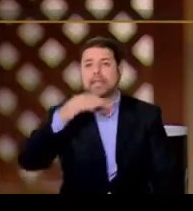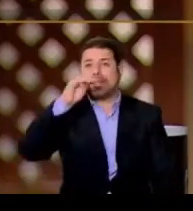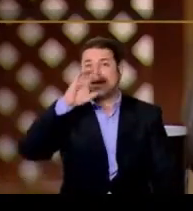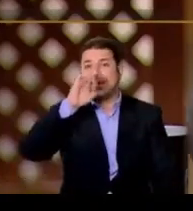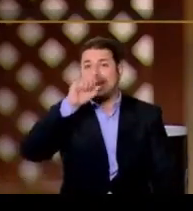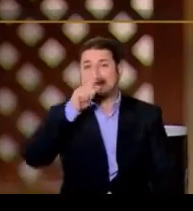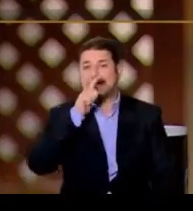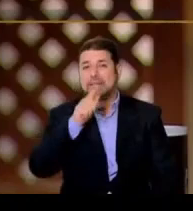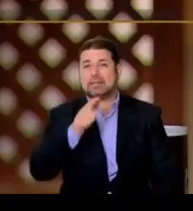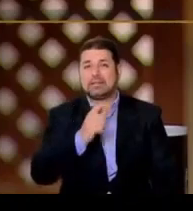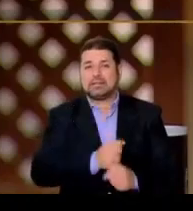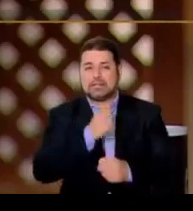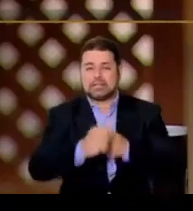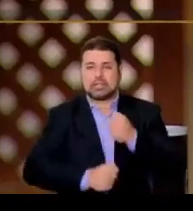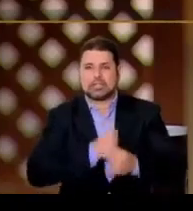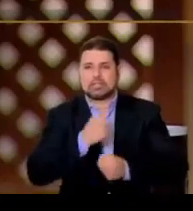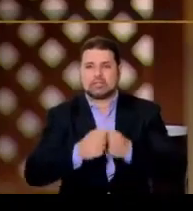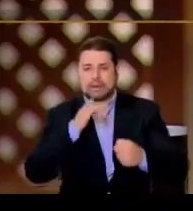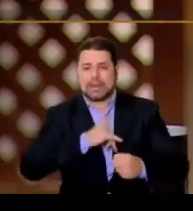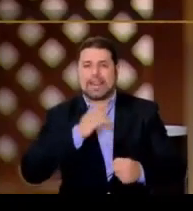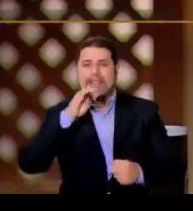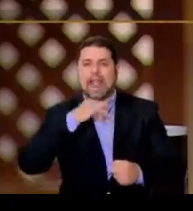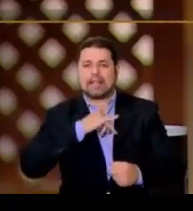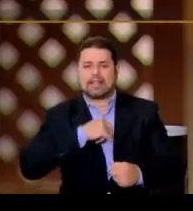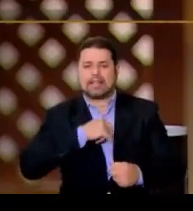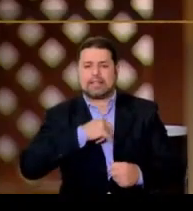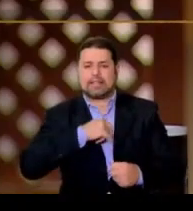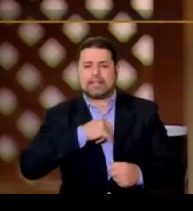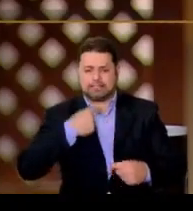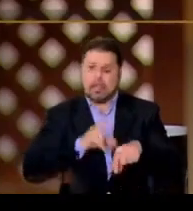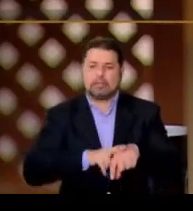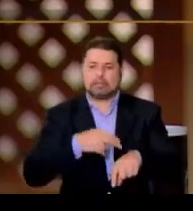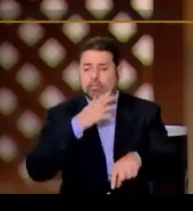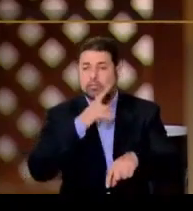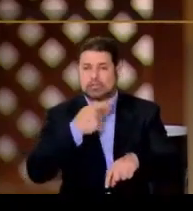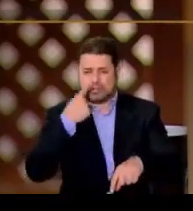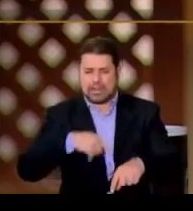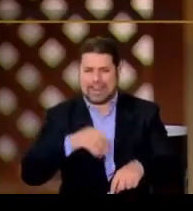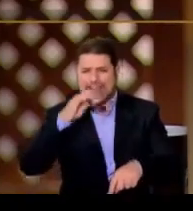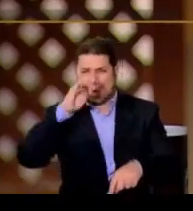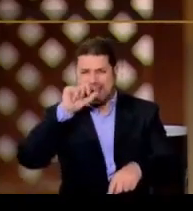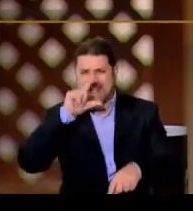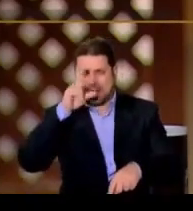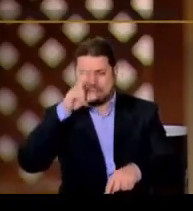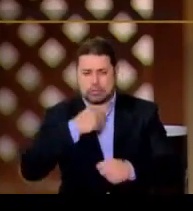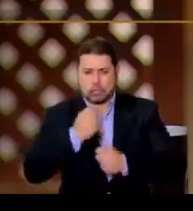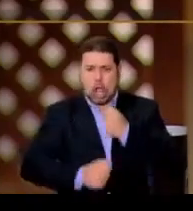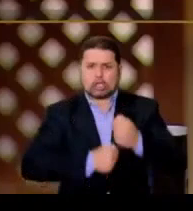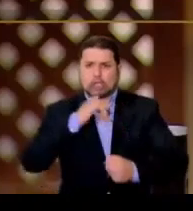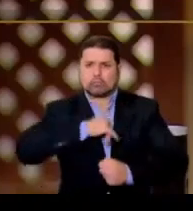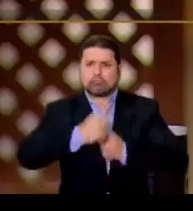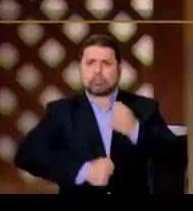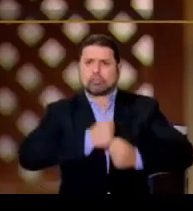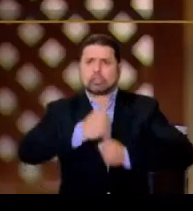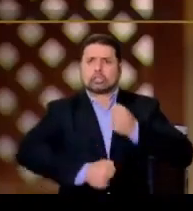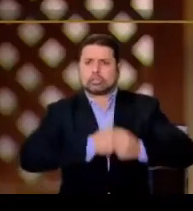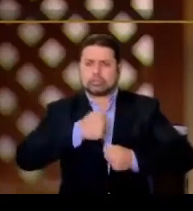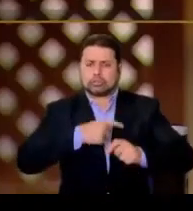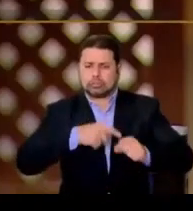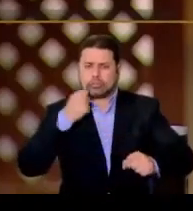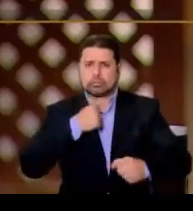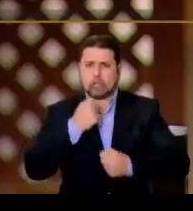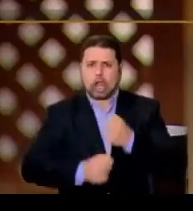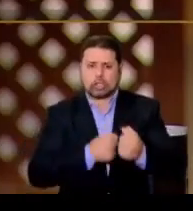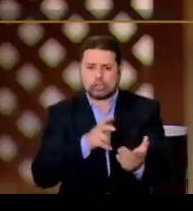جهاد معناها بذل الجهد اقول تاني كلمه جهاد معناها بذل الجهد بذل